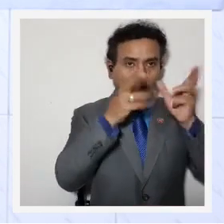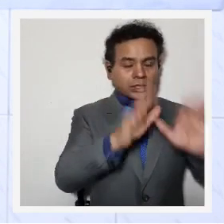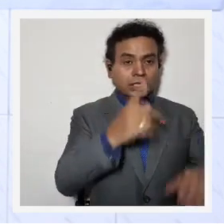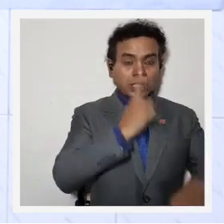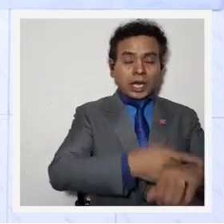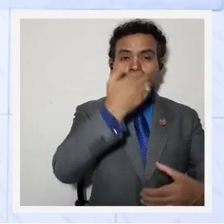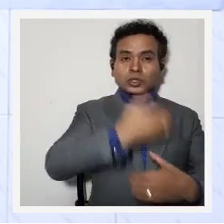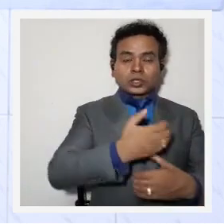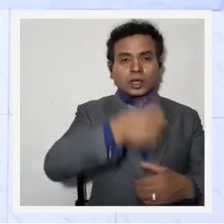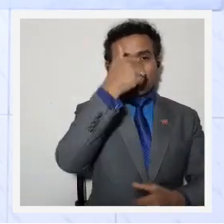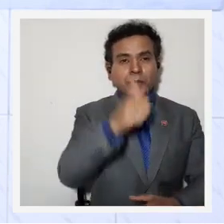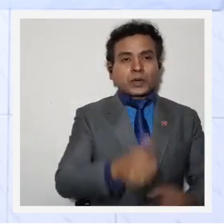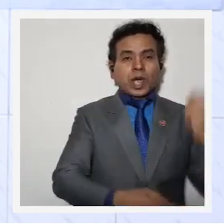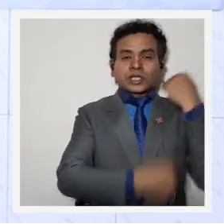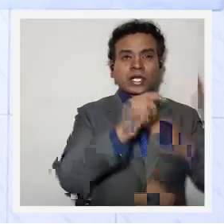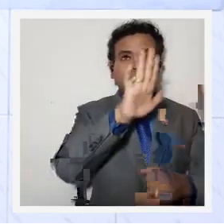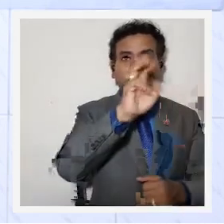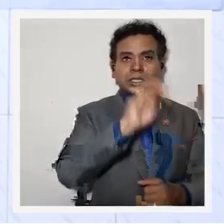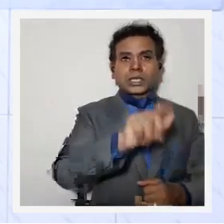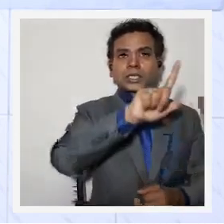আমাদের মোট আইসোলেশন সংখ্যা